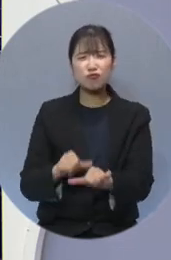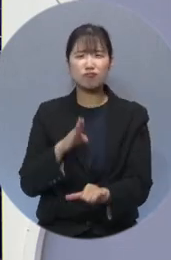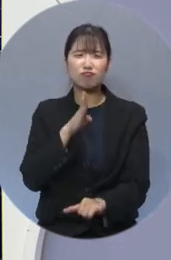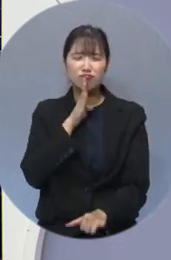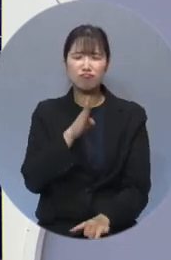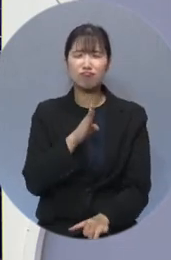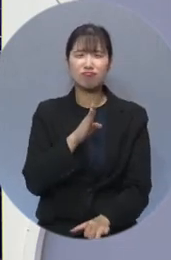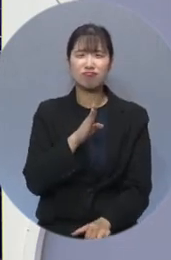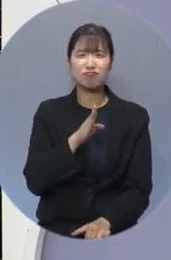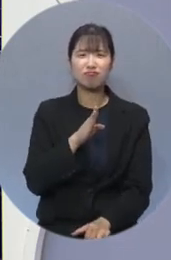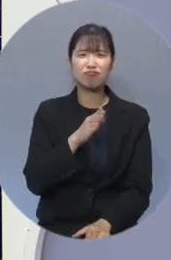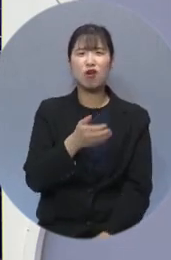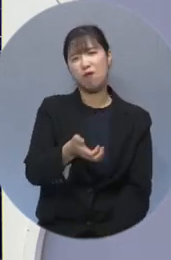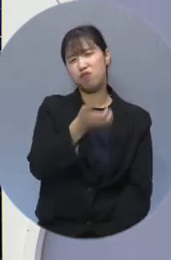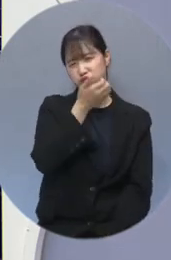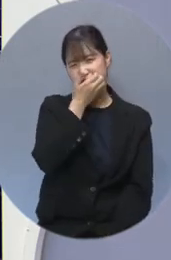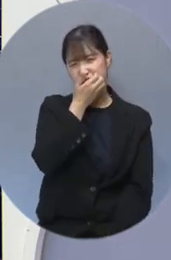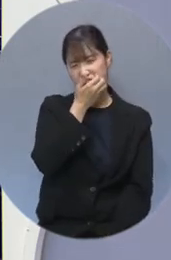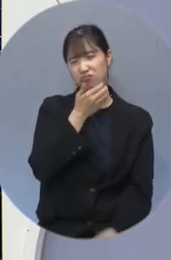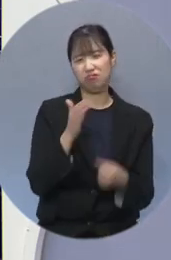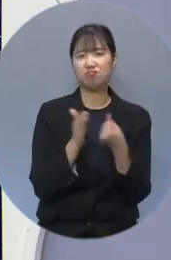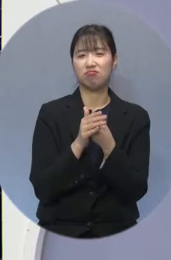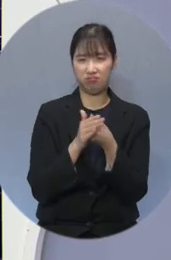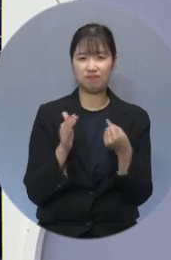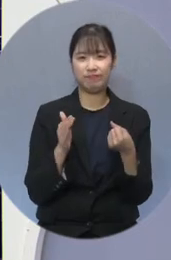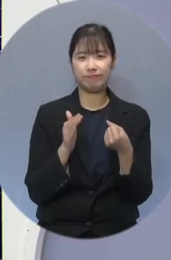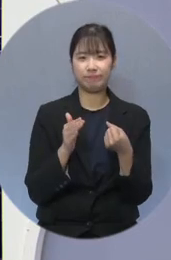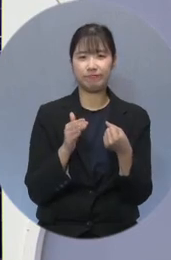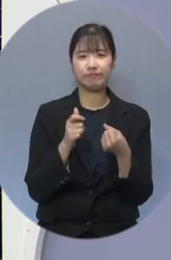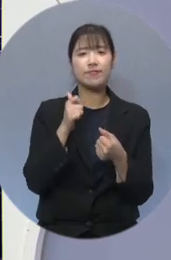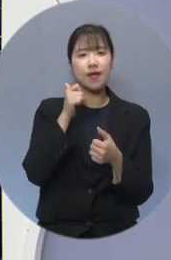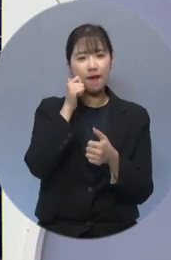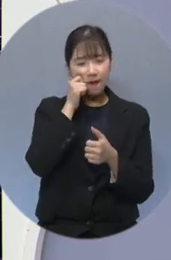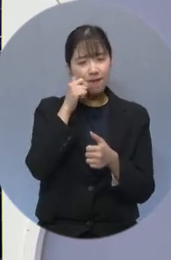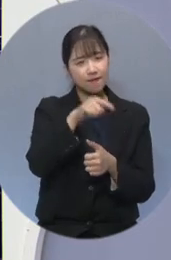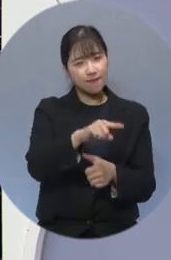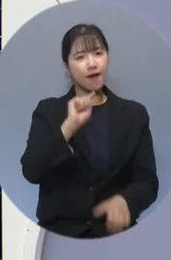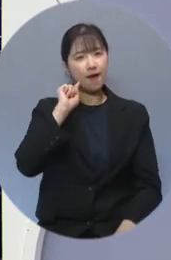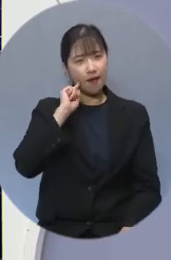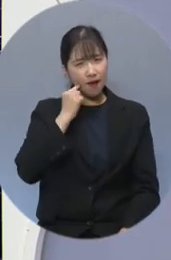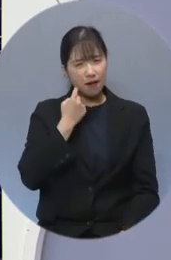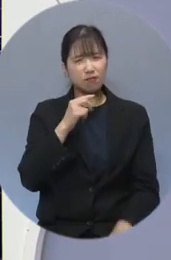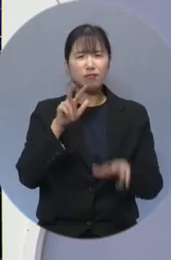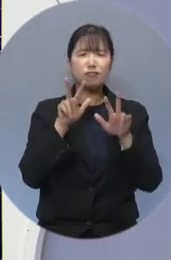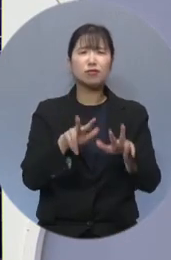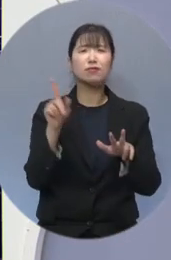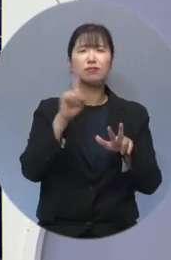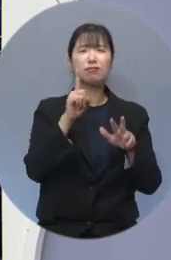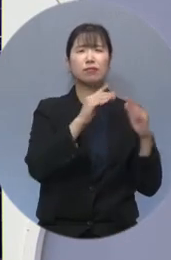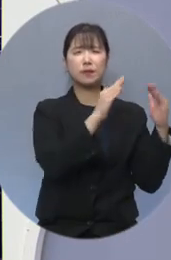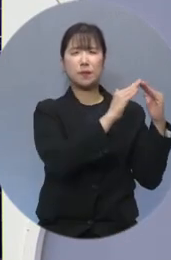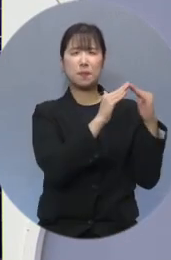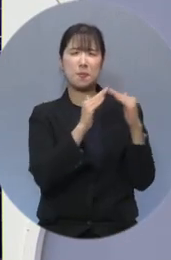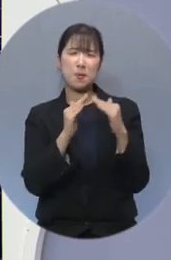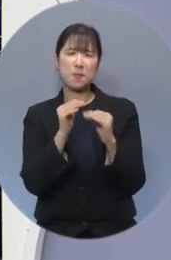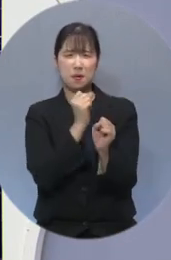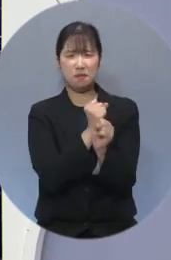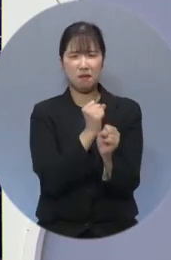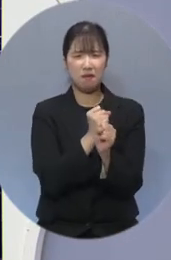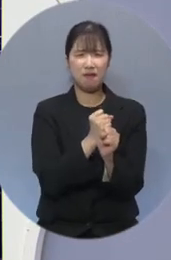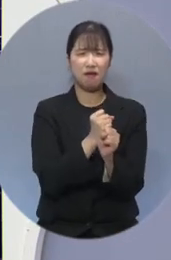두고두고 좀 부끄러운 선조가 될 것 같아서 이 아름다운 계곡이 지금 다 별장촌으로 지금 또는